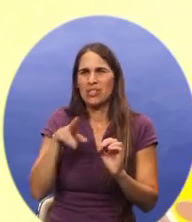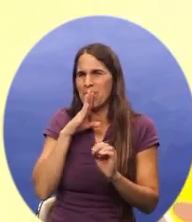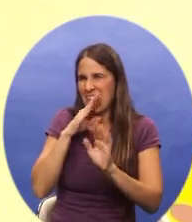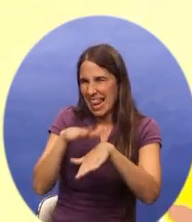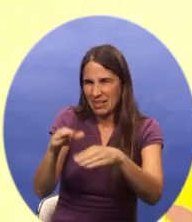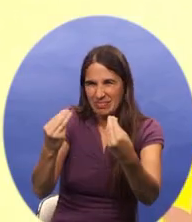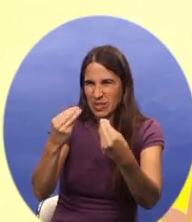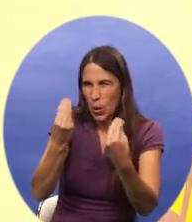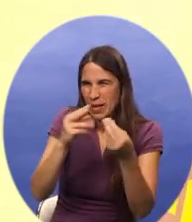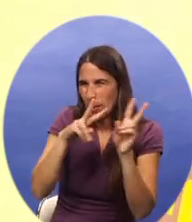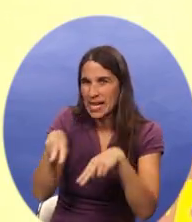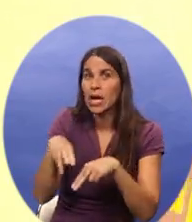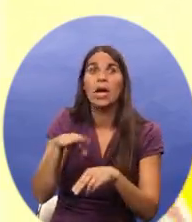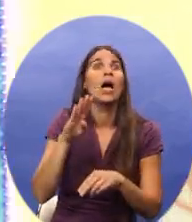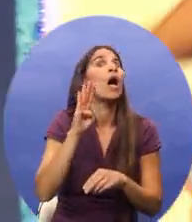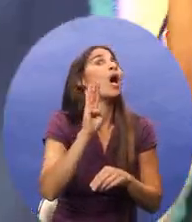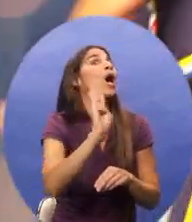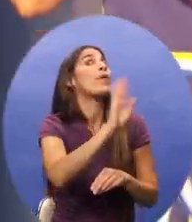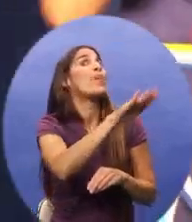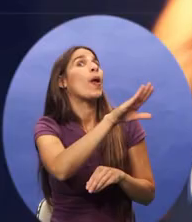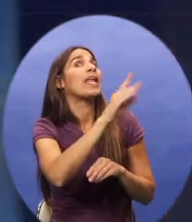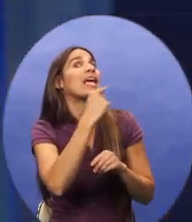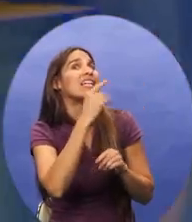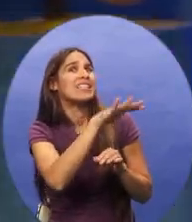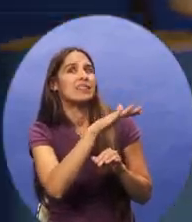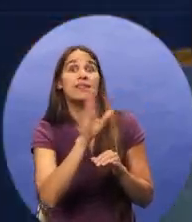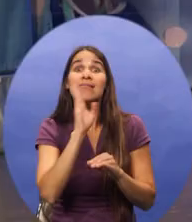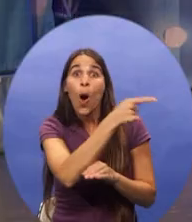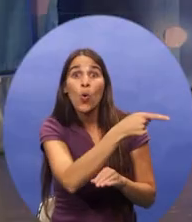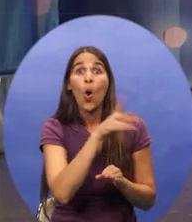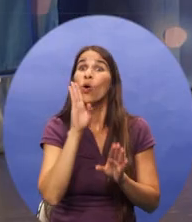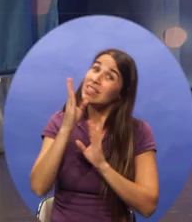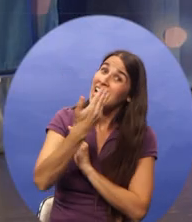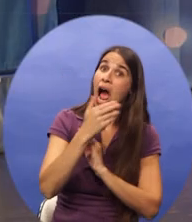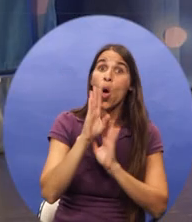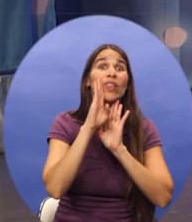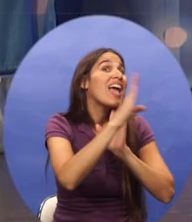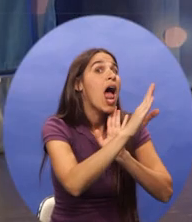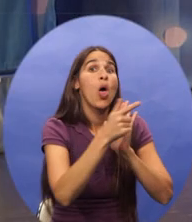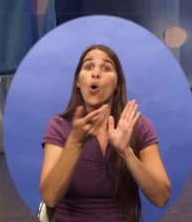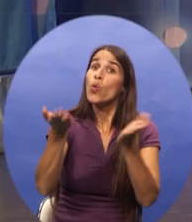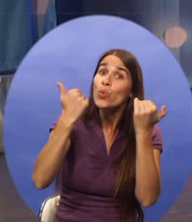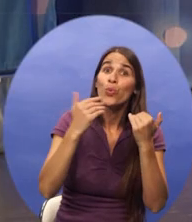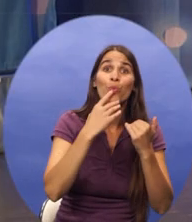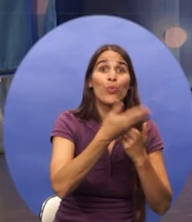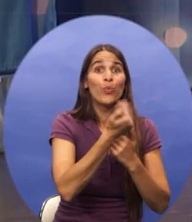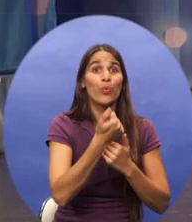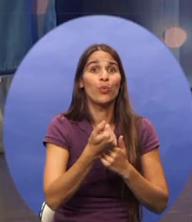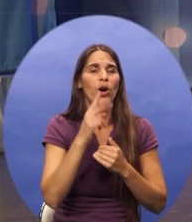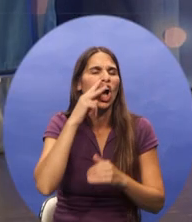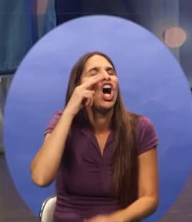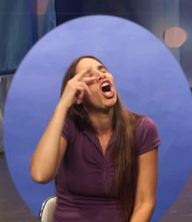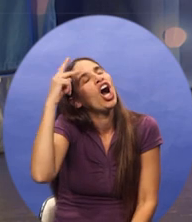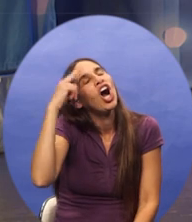בא. סליחה, ילדים, יש איזה בעיה קטנה, אני כבר חוזר. בוא נקרא לו. תקראו לו. בוא נקרא לו. בוא נקרא לו. בוא נקרא לו.